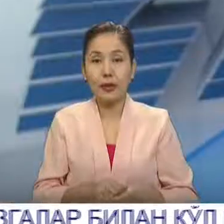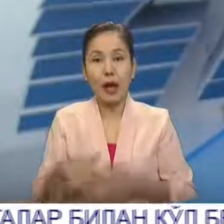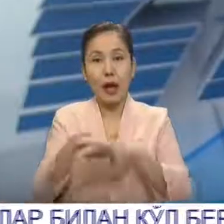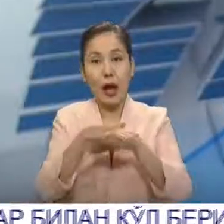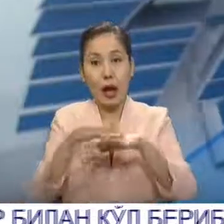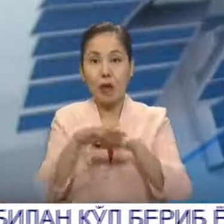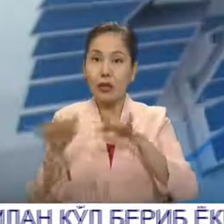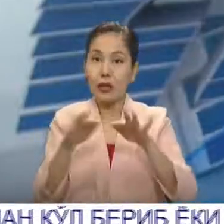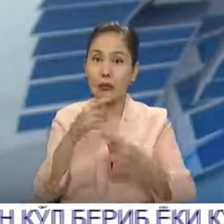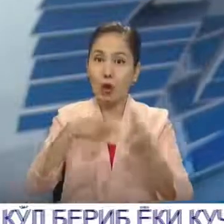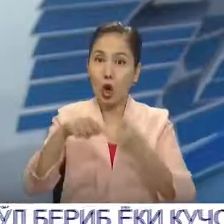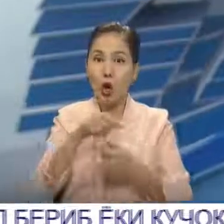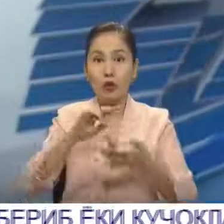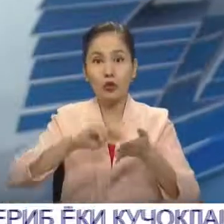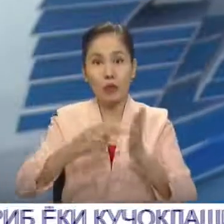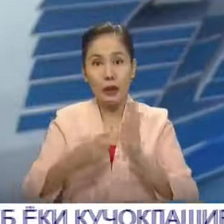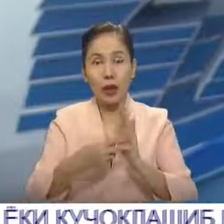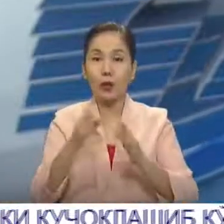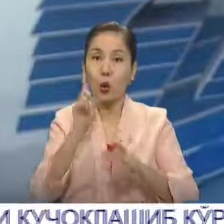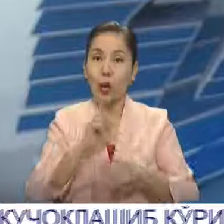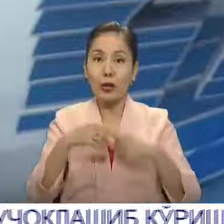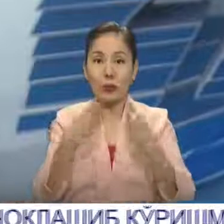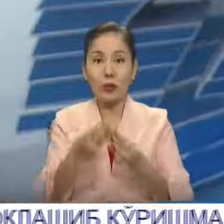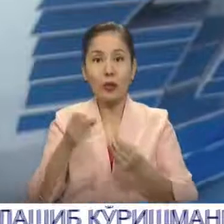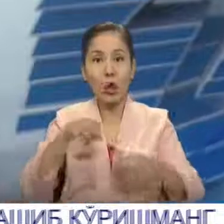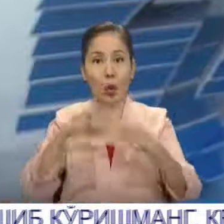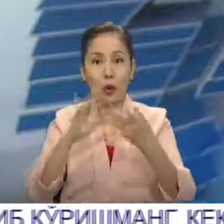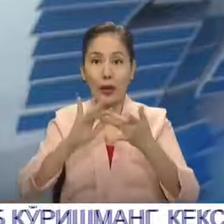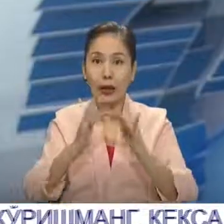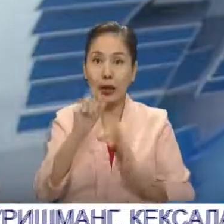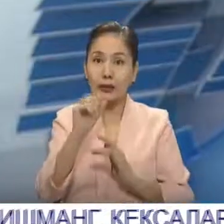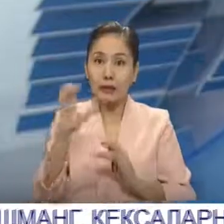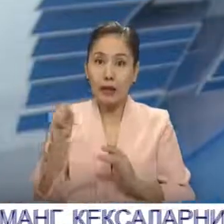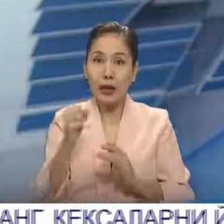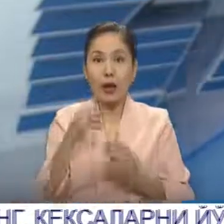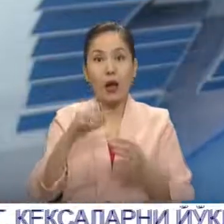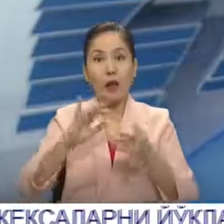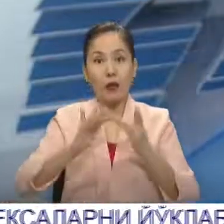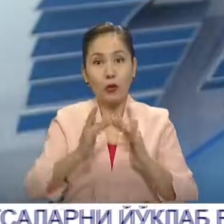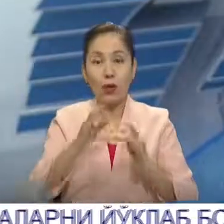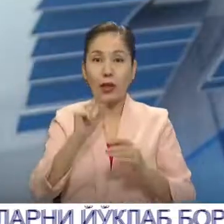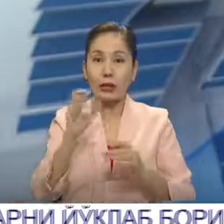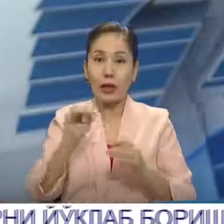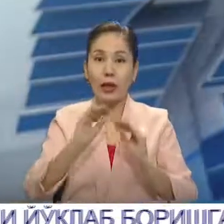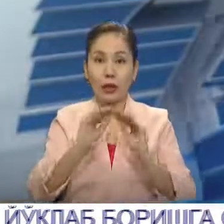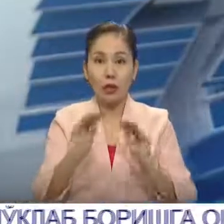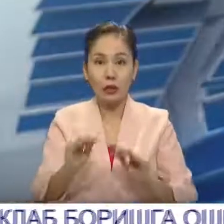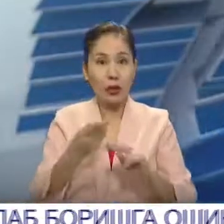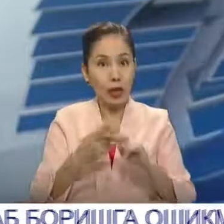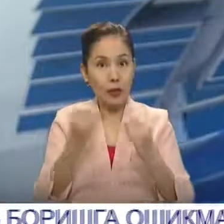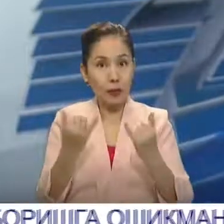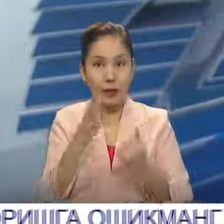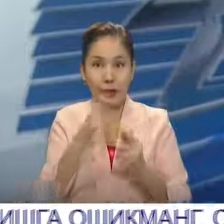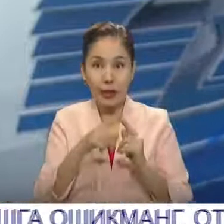Aholi va tadbirkorlik subyektlariga qulaylik yaratish maqsadida onlayn nazorat kassa mashinalari va virtual kassalar joriy etilmoqda. Ayni